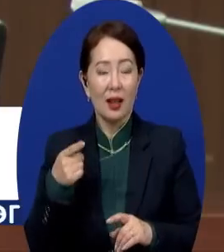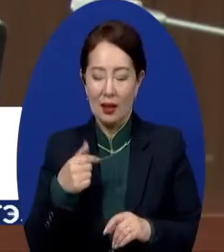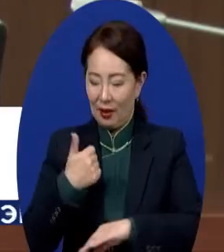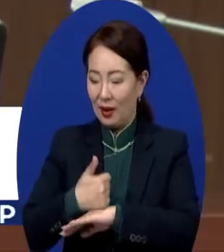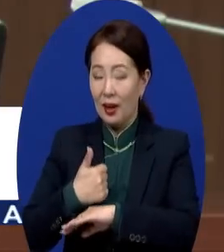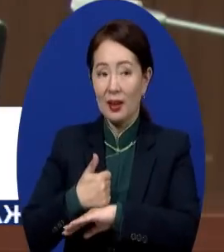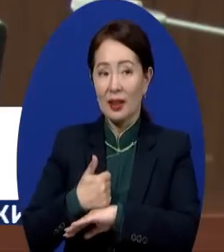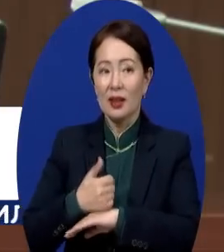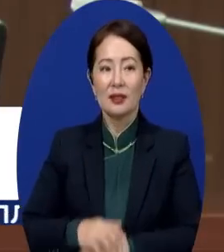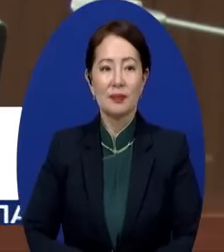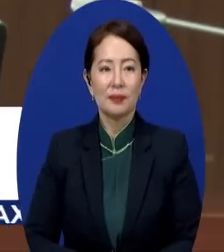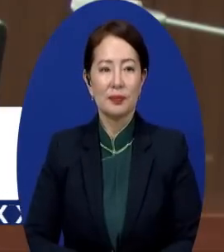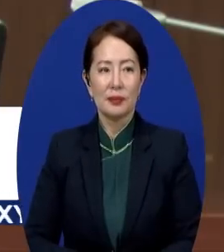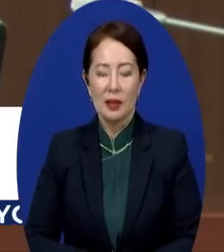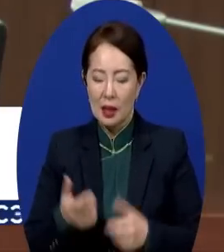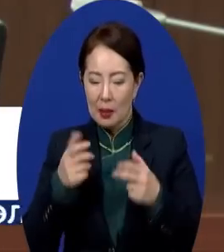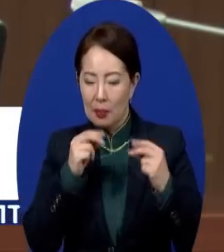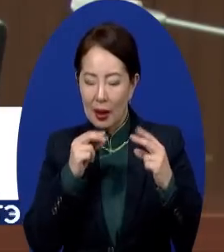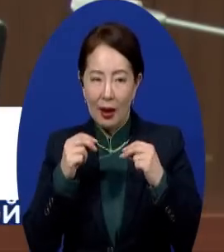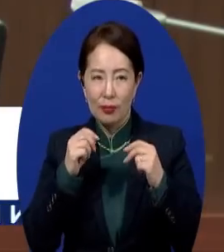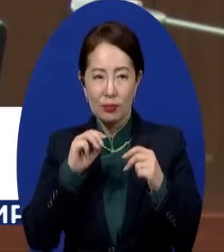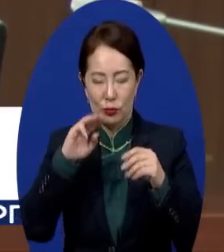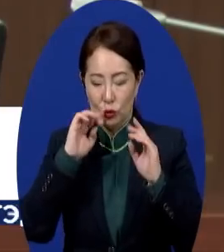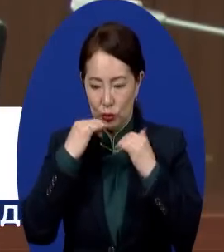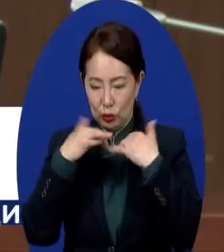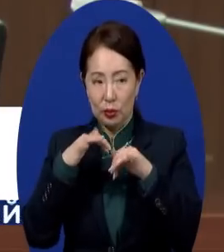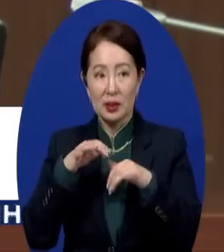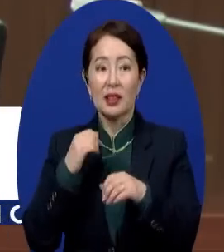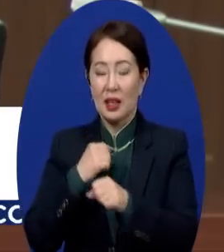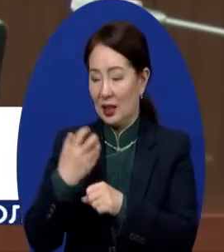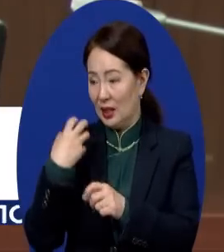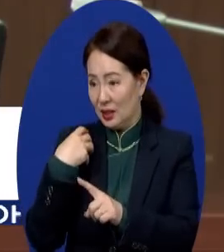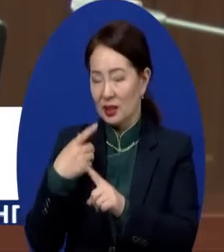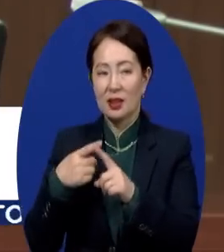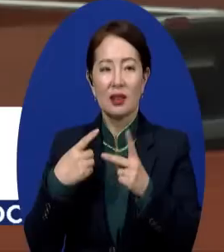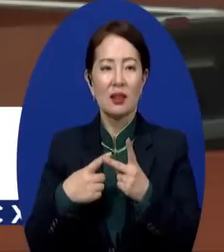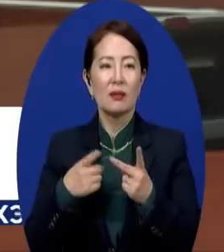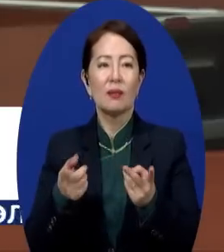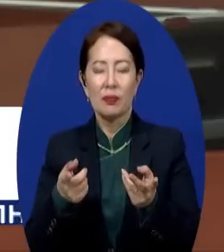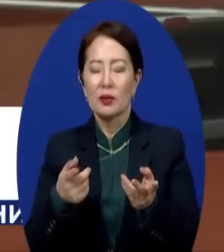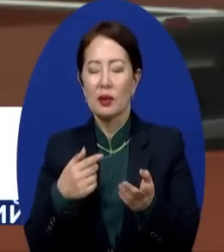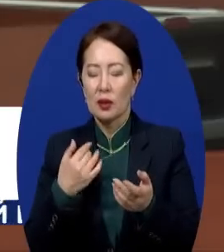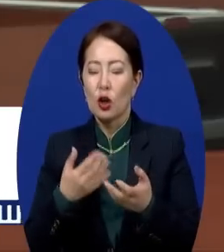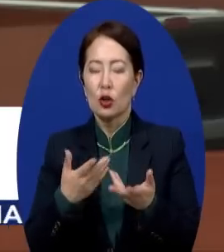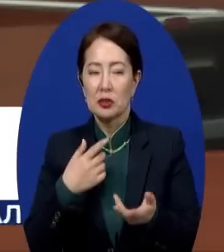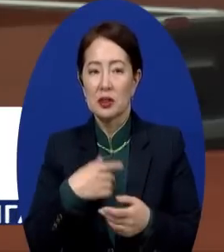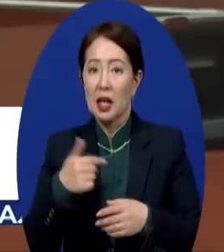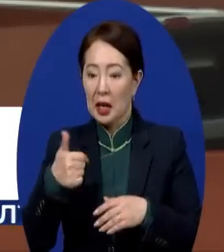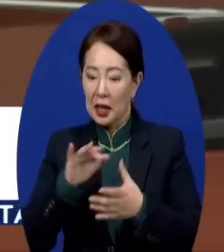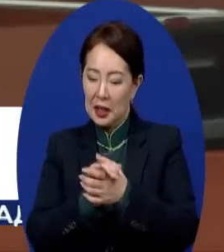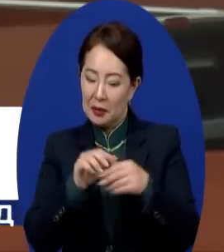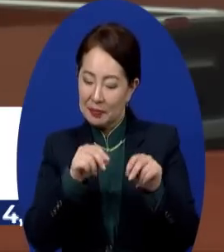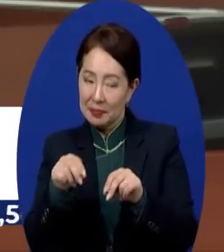ахалж маран засах зүйлийг ахалж ажилладаг. Энийг энэгээр өөрөө үгүй гэж байгаа. Энэ гэрээний сүртэх Монгол